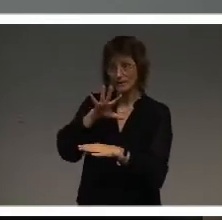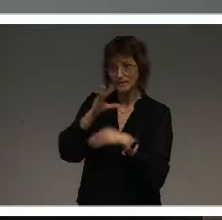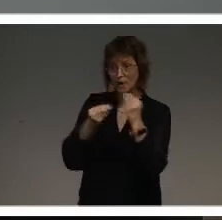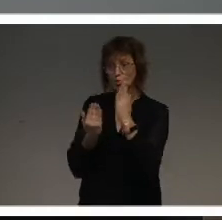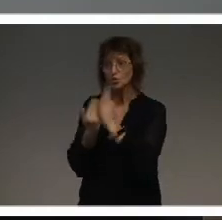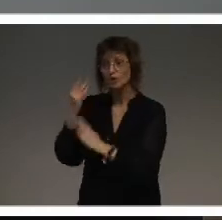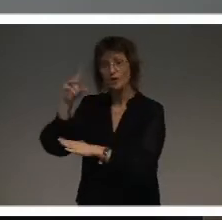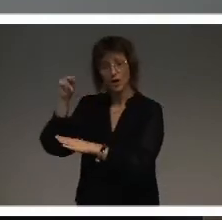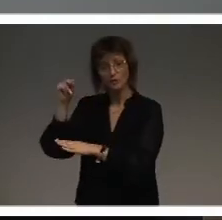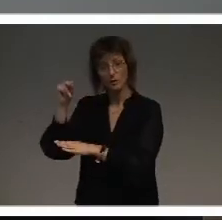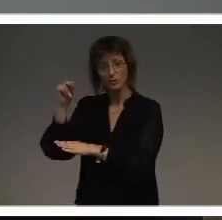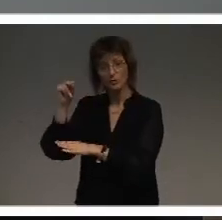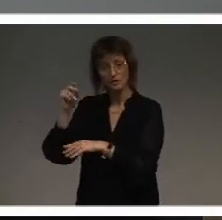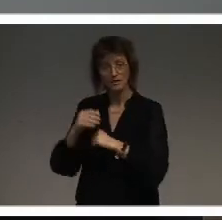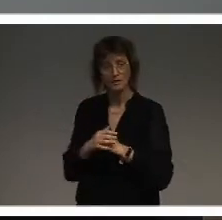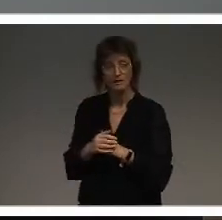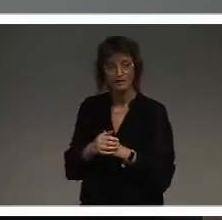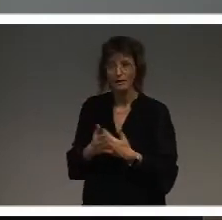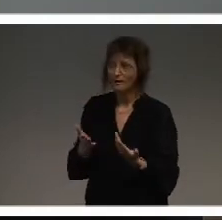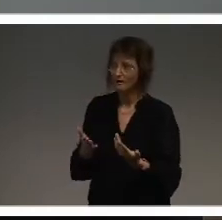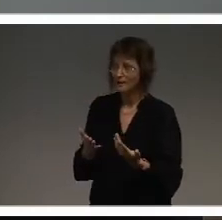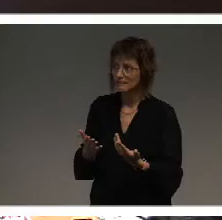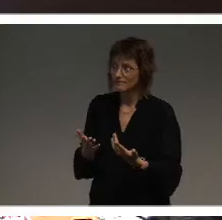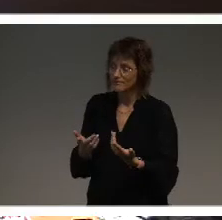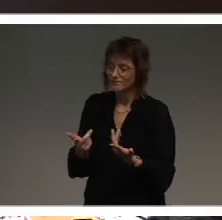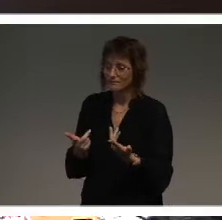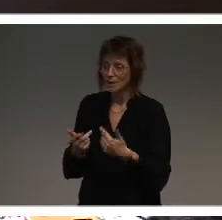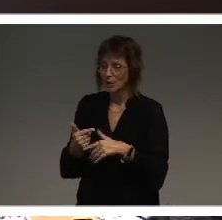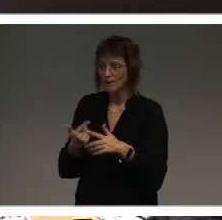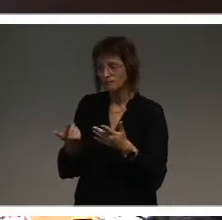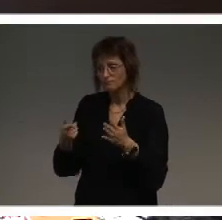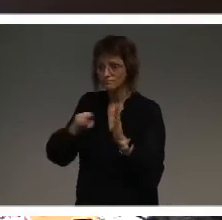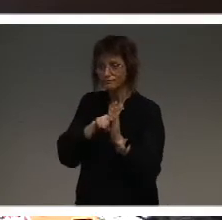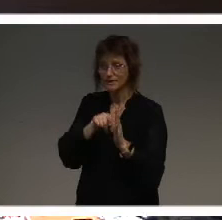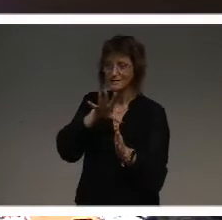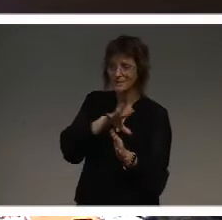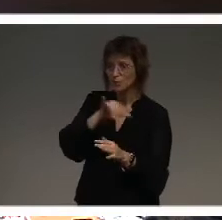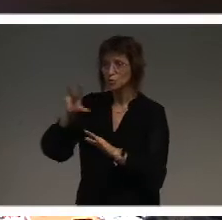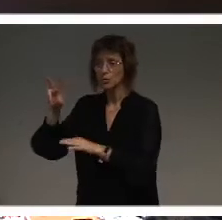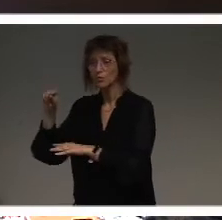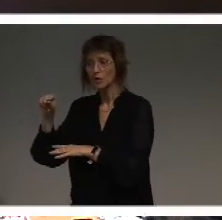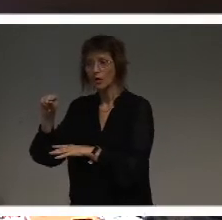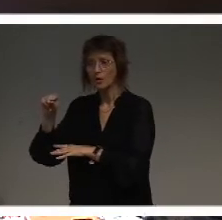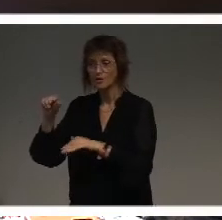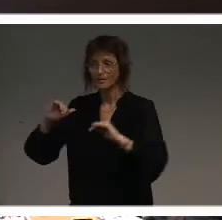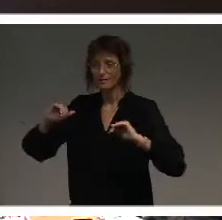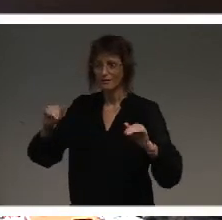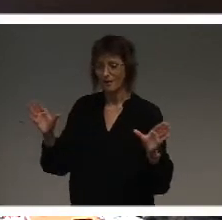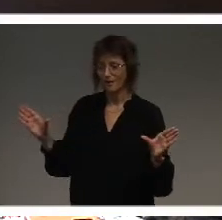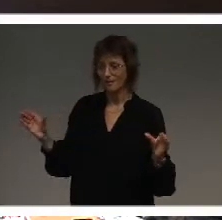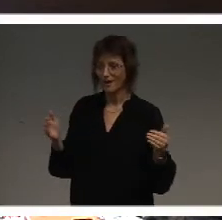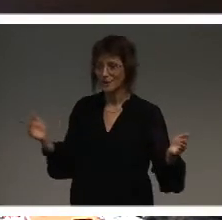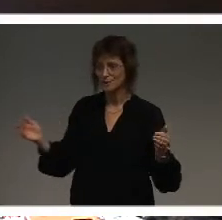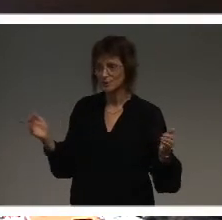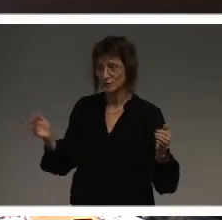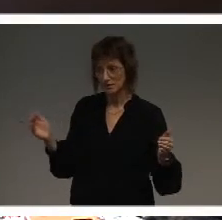degrés. Ça peut être arbitraire, ces contraintes, mais enfin, ce sont les contraintes sur lesquelles on s'est basé pour après pouvoir développer